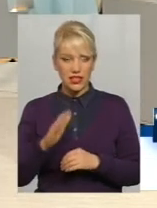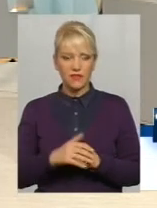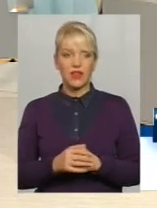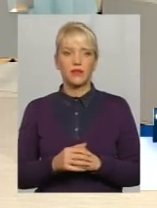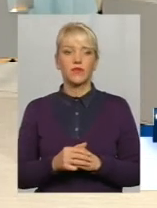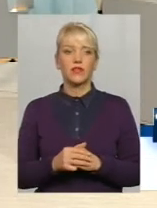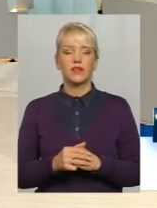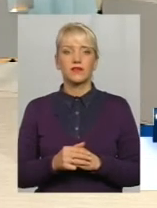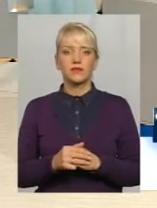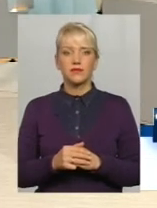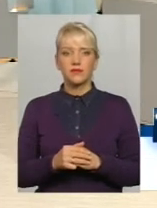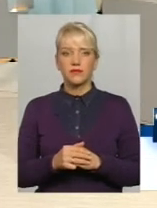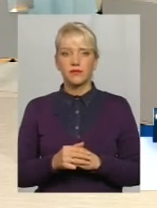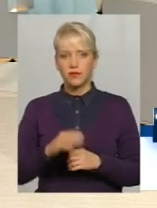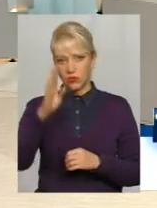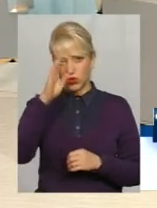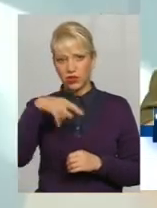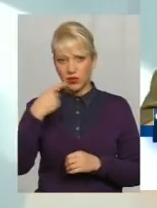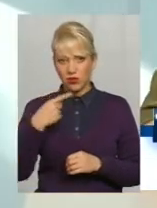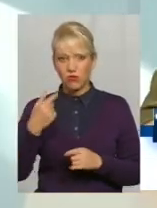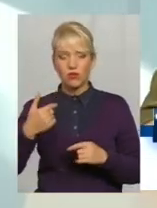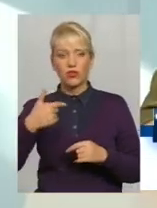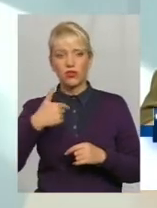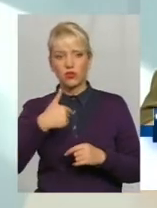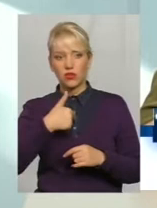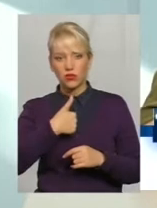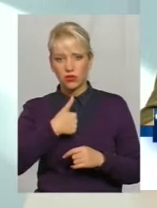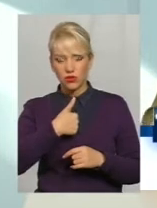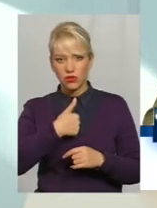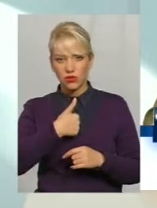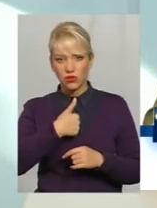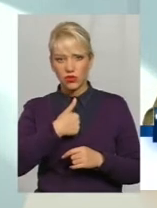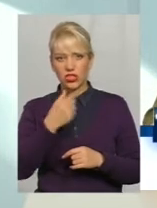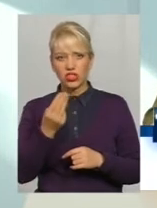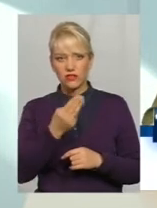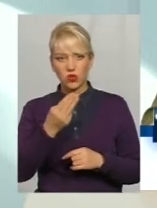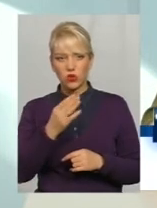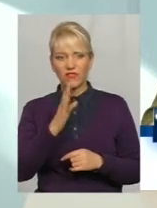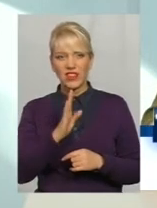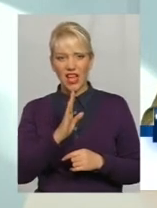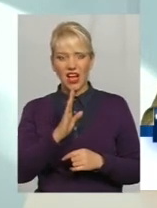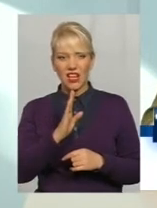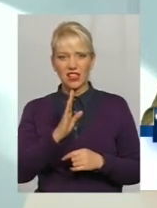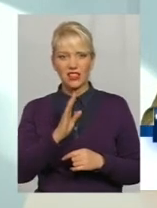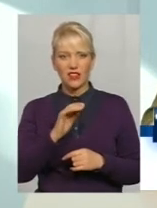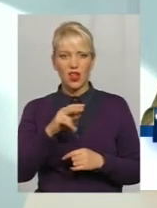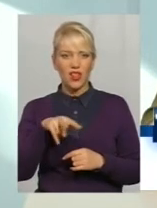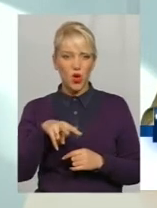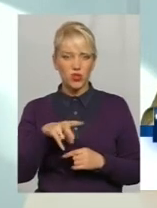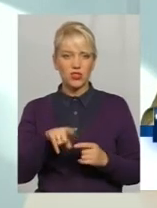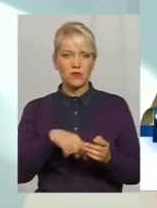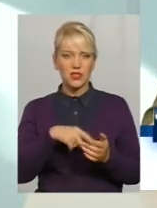Добрий вечір, слухаємо вас. Мене одне сестерка Петерчук Віталій Леонідович, Острової,